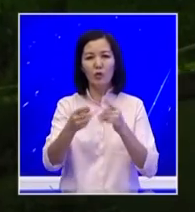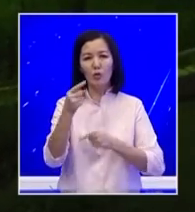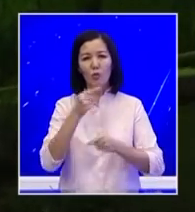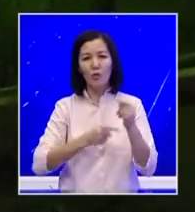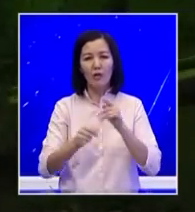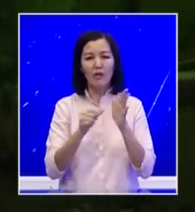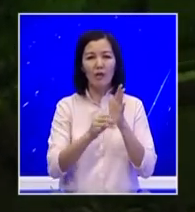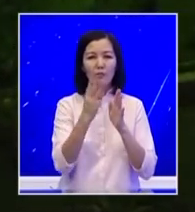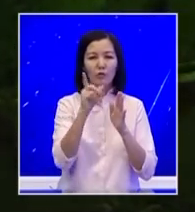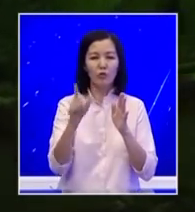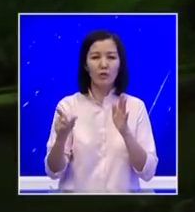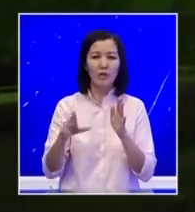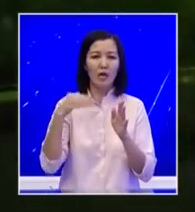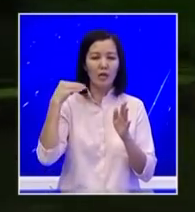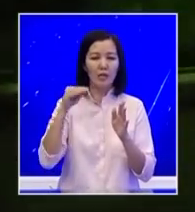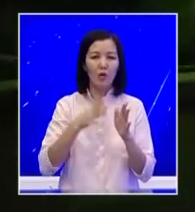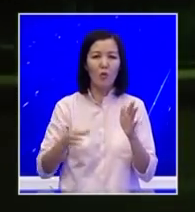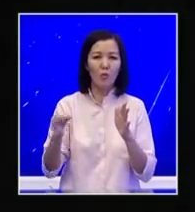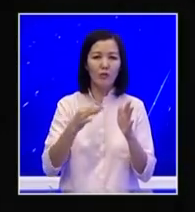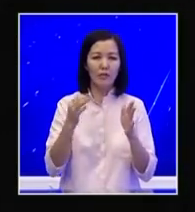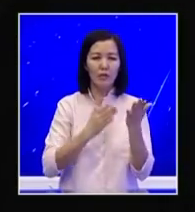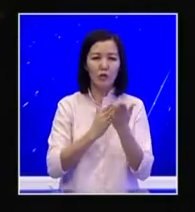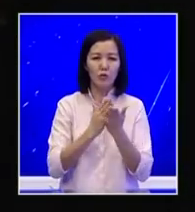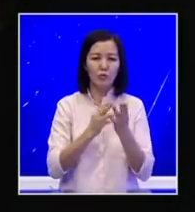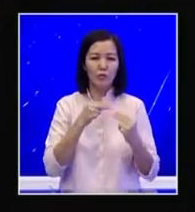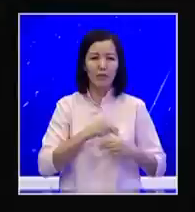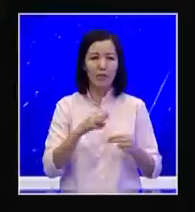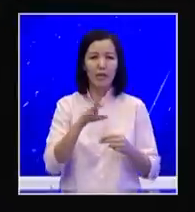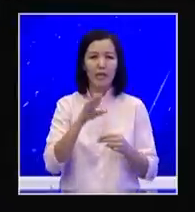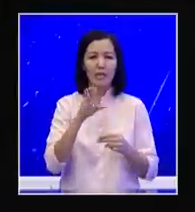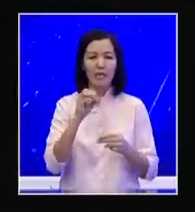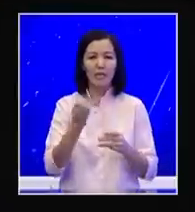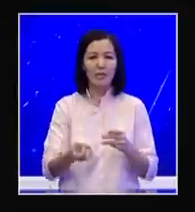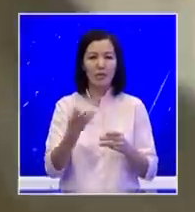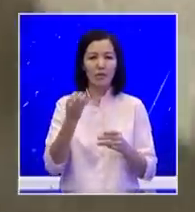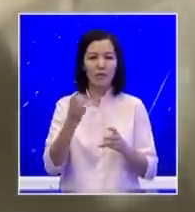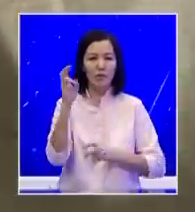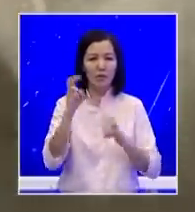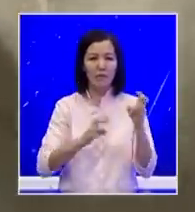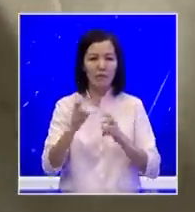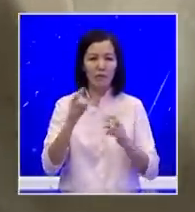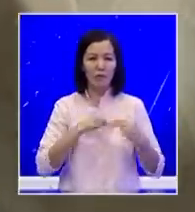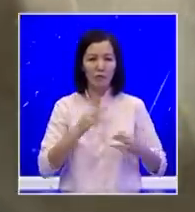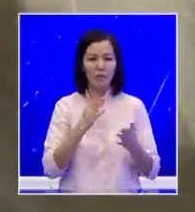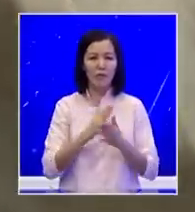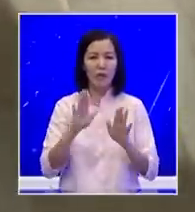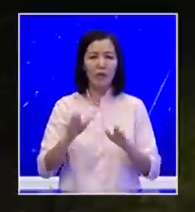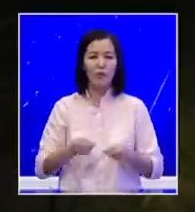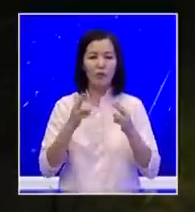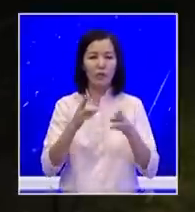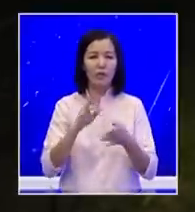63 азамат Атырау облысында қызметте болған. Олардың барлығы Теңіз Шевройл кәсіпорнында еңбек етіпті. Төтенше жағдайға